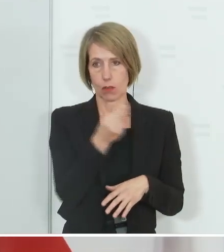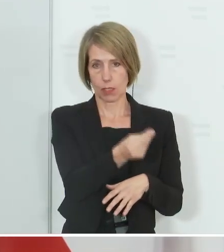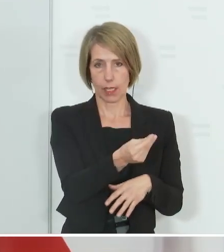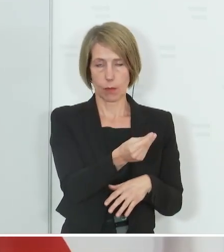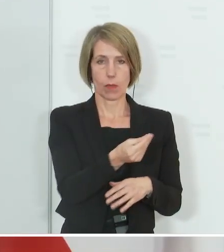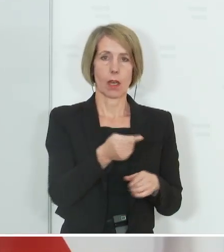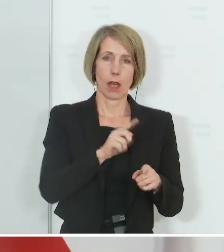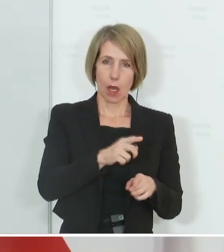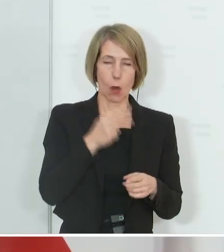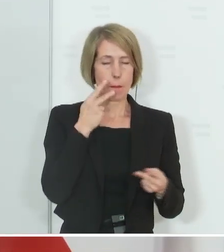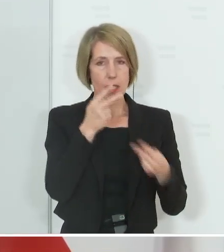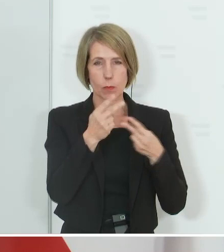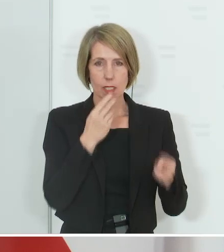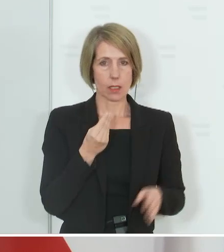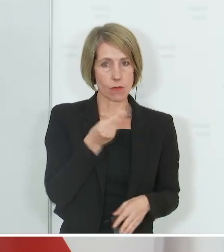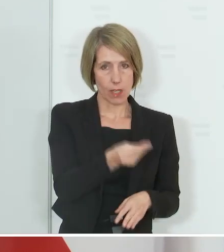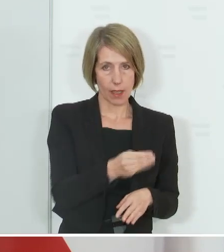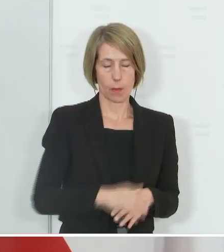geben.